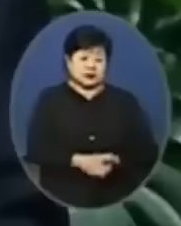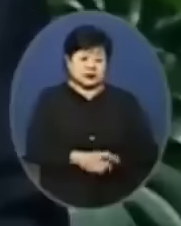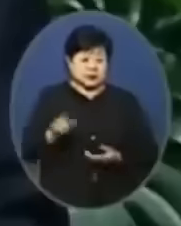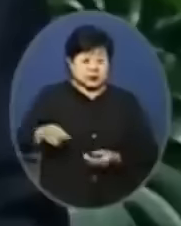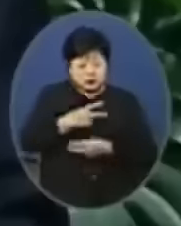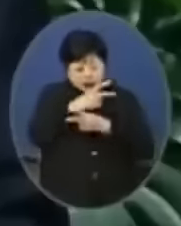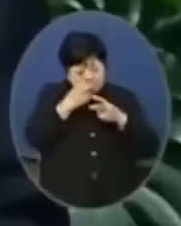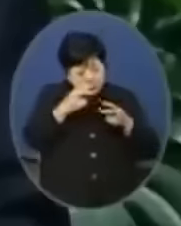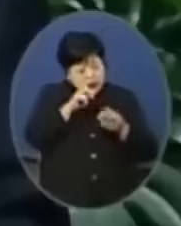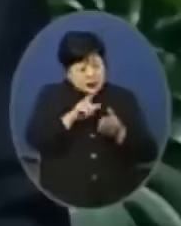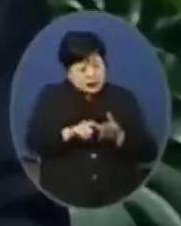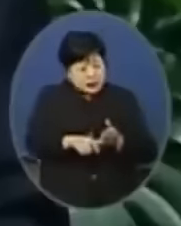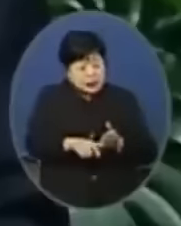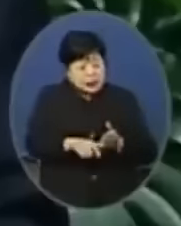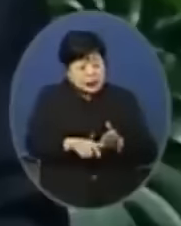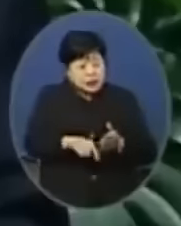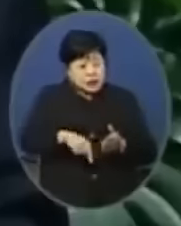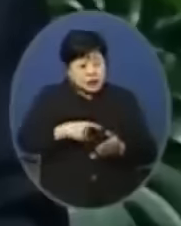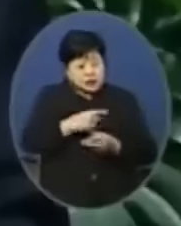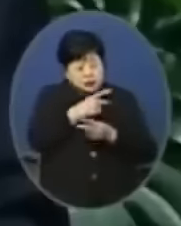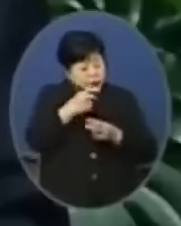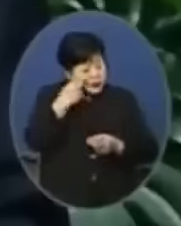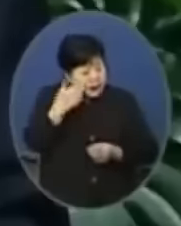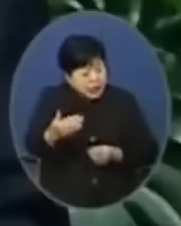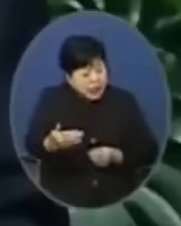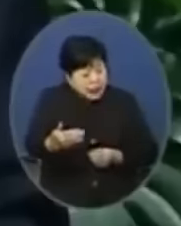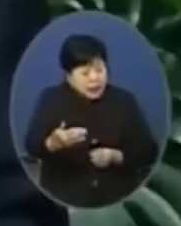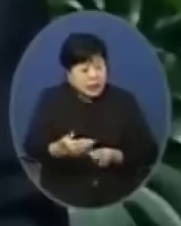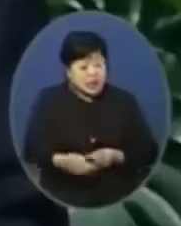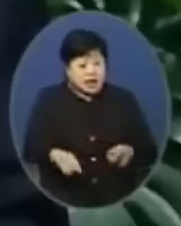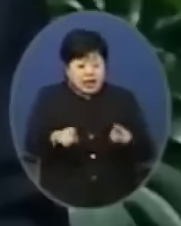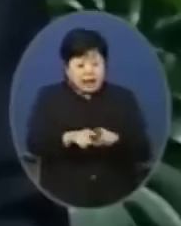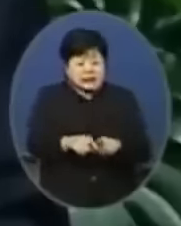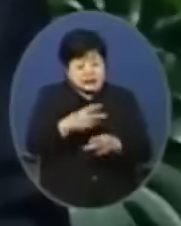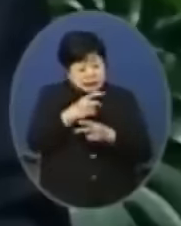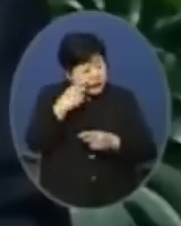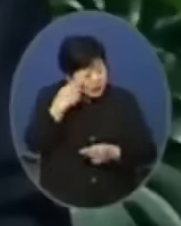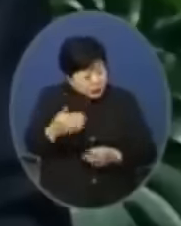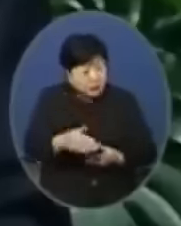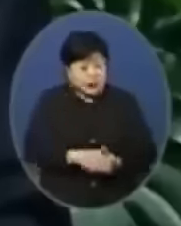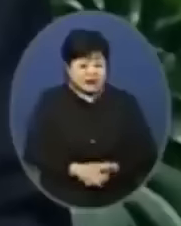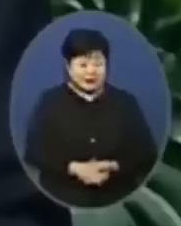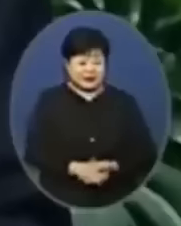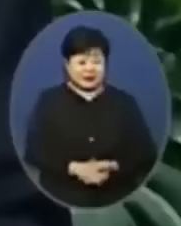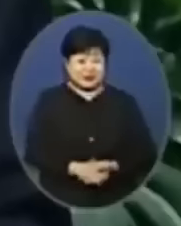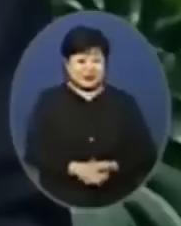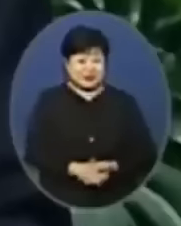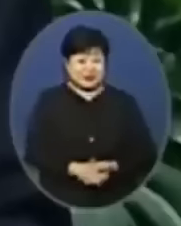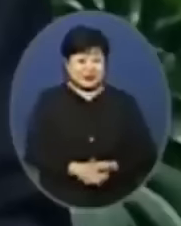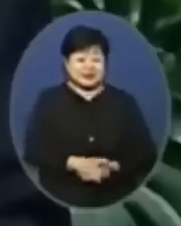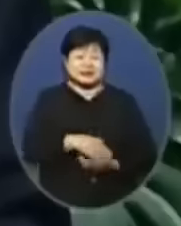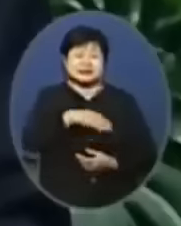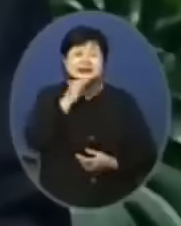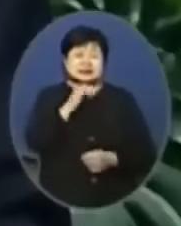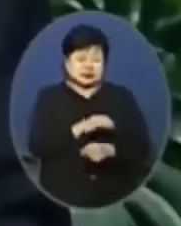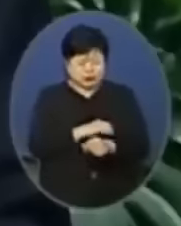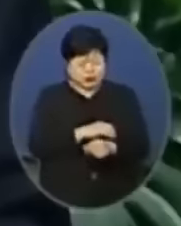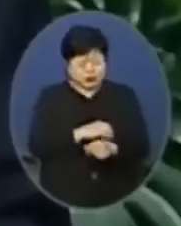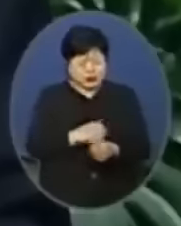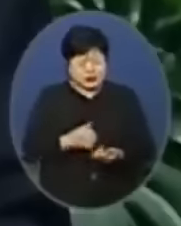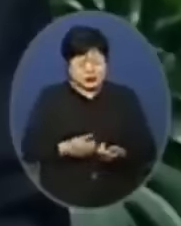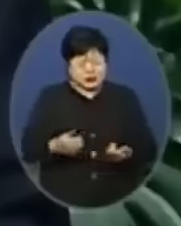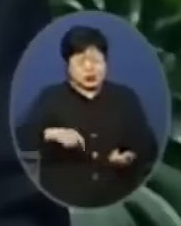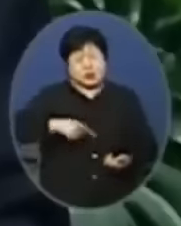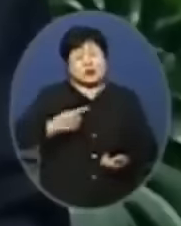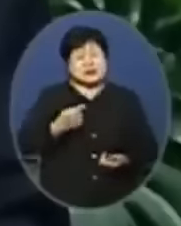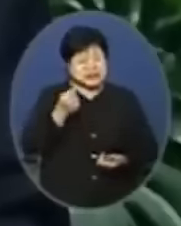저녁에 잘 때 혼자 자느냐 같이 자느냐 그래서 나이가 늙으면 귀찮기 때문에 혼자 자는 게